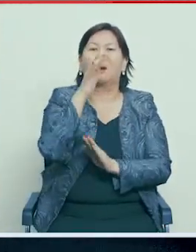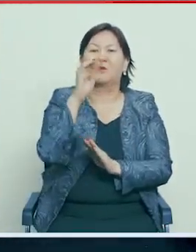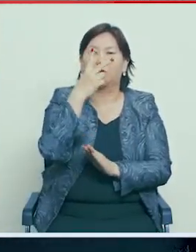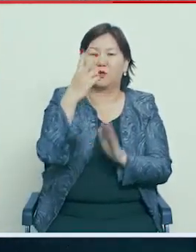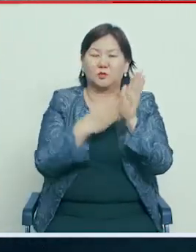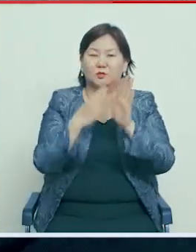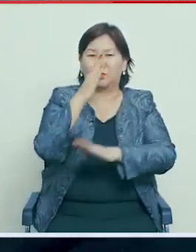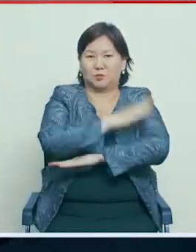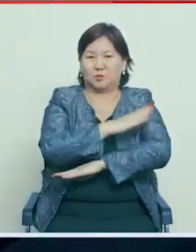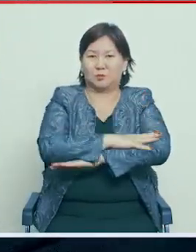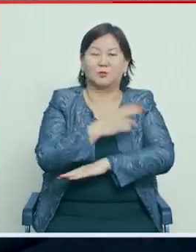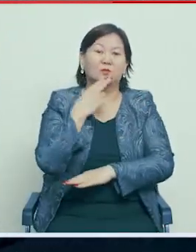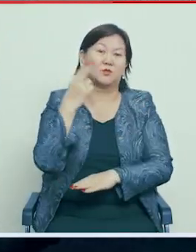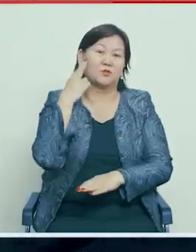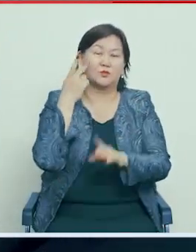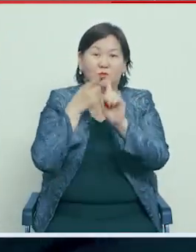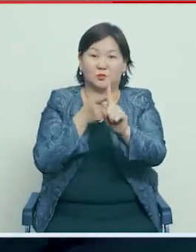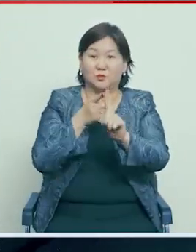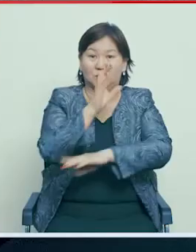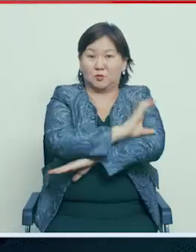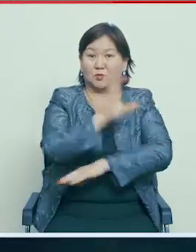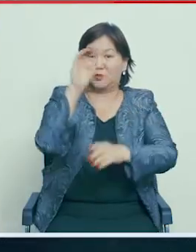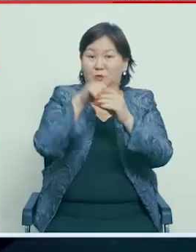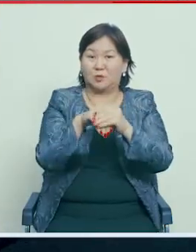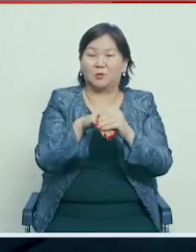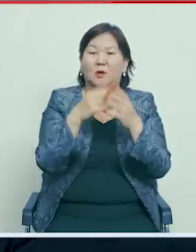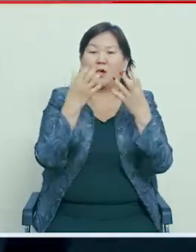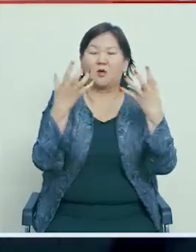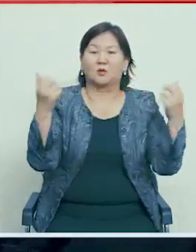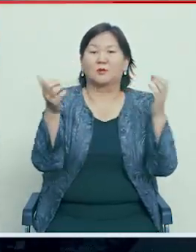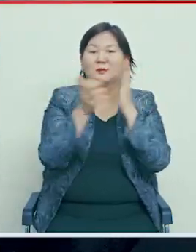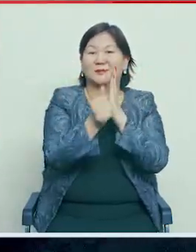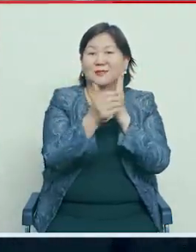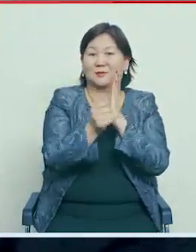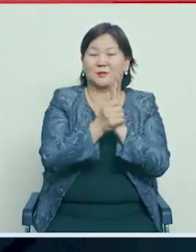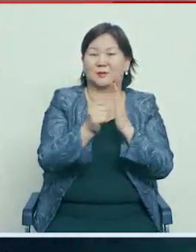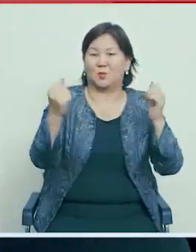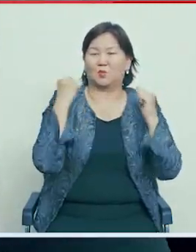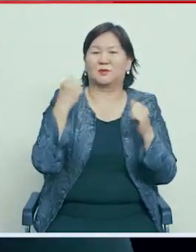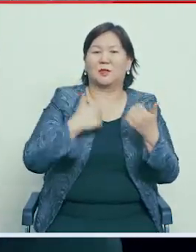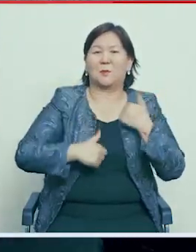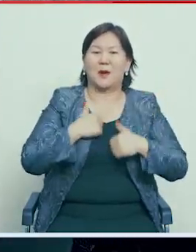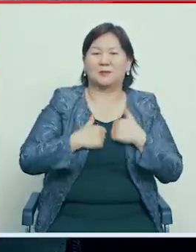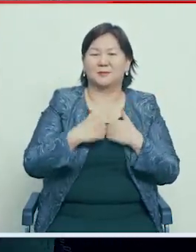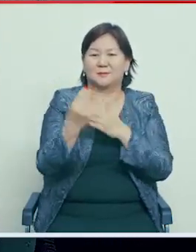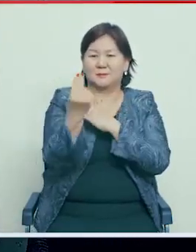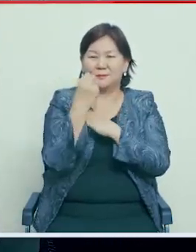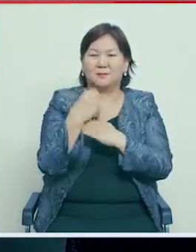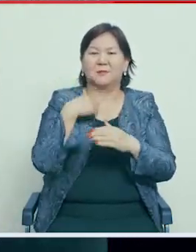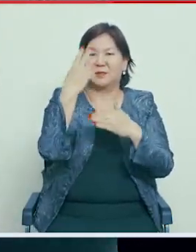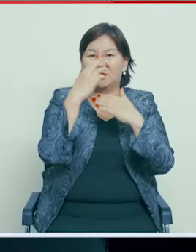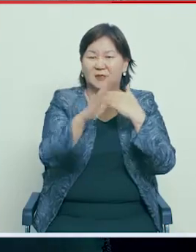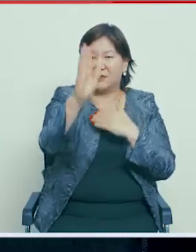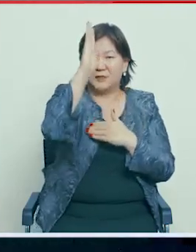сургууль гээд энэ сонсголтын бэрхшээлтэй хүүхдийн сургуульд ороод үнэхээр тэр олон чадварлаг хүчтэй багш нар надад одоо миний